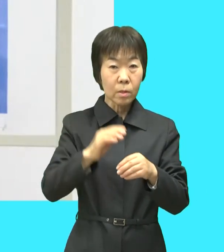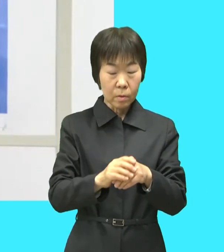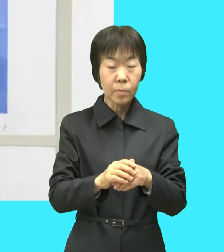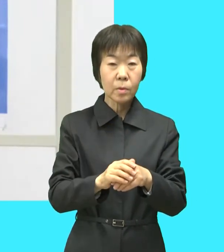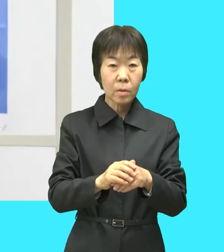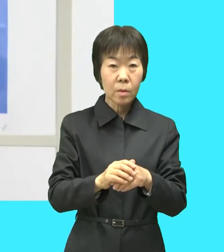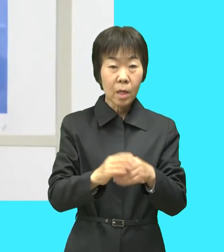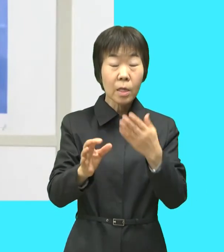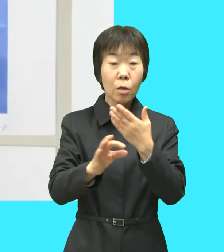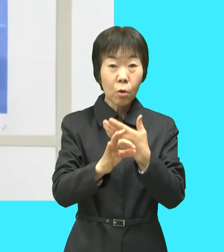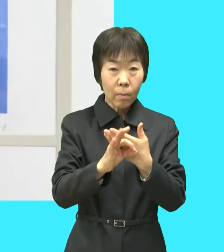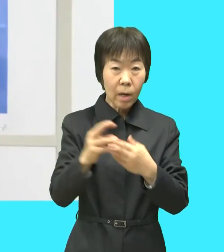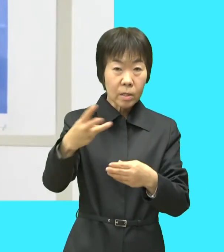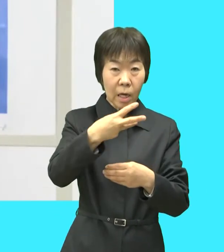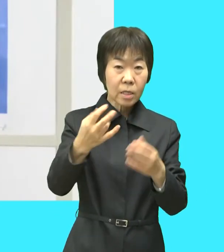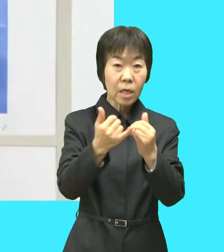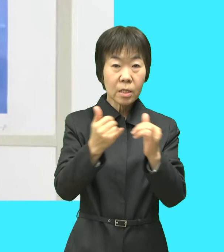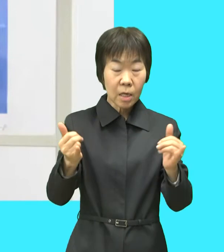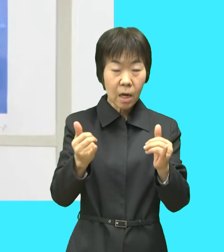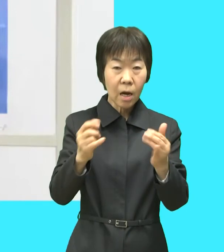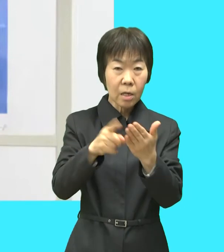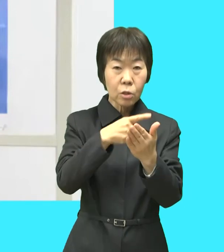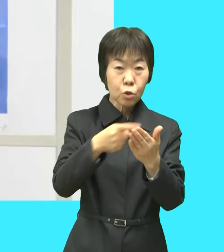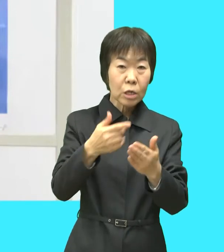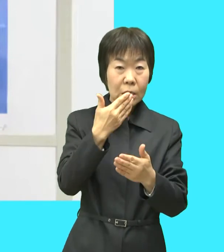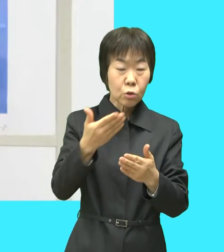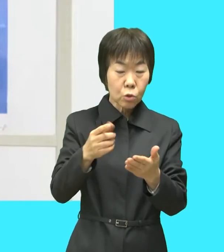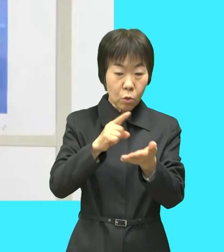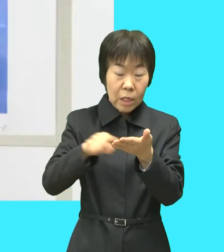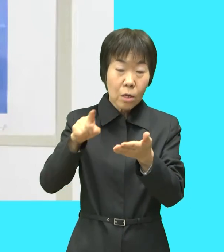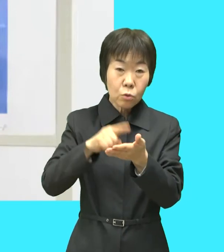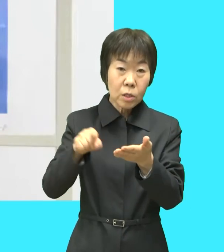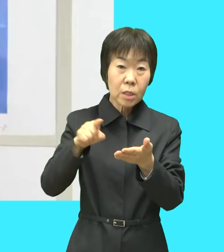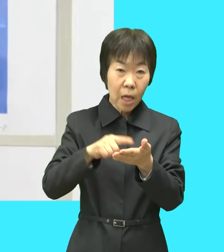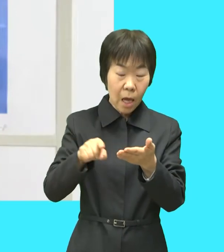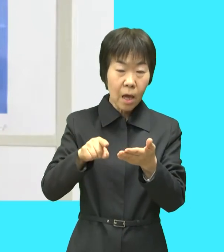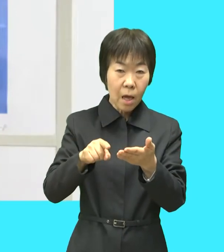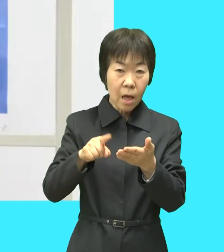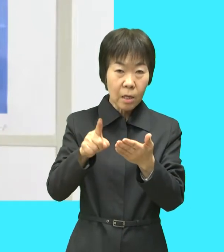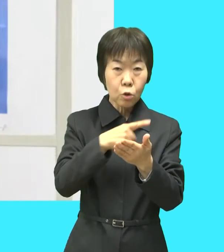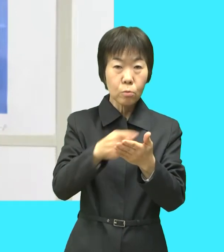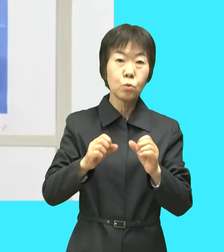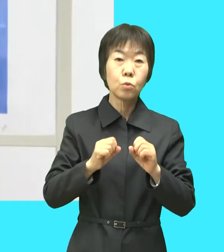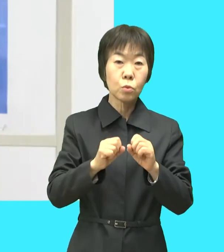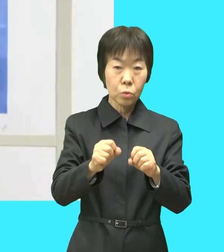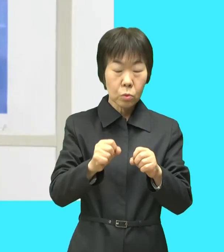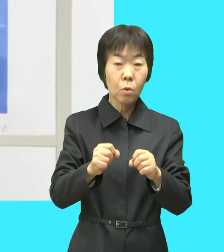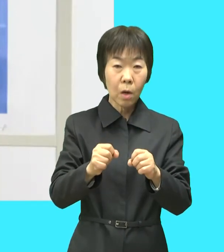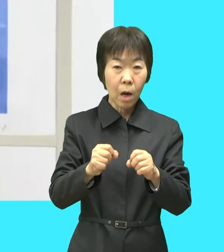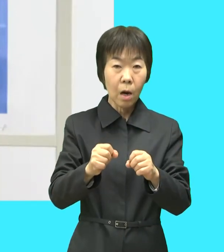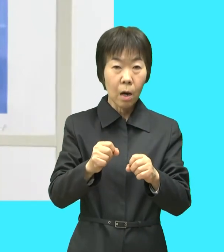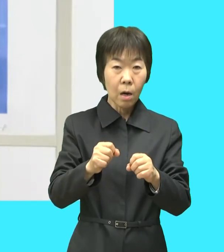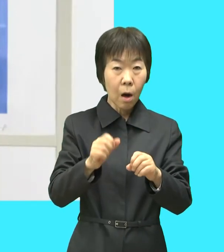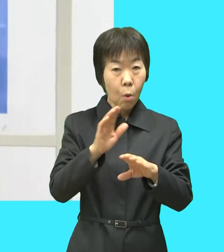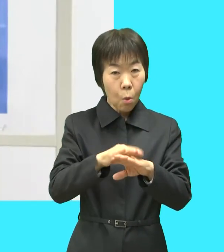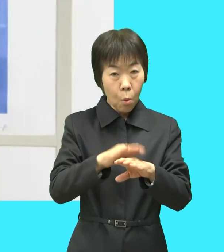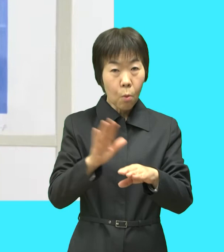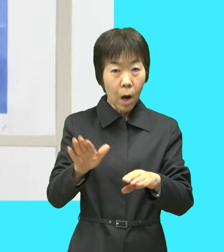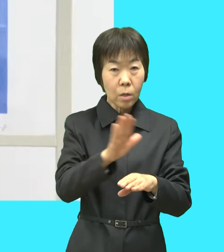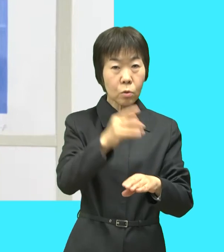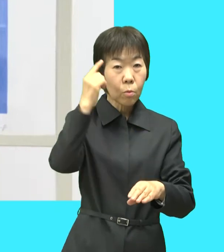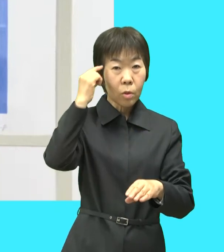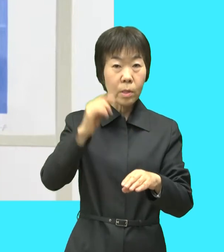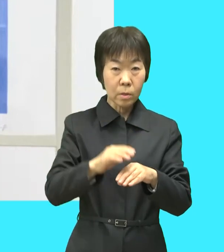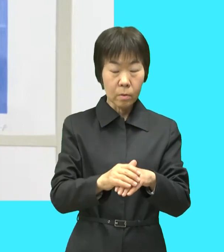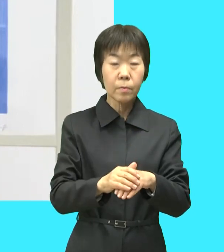その第三者がその処理水についてきちんとチェックした上で、処分をするだとかそのいろんな方法があると思うんですけれども